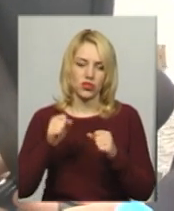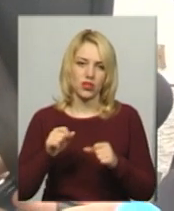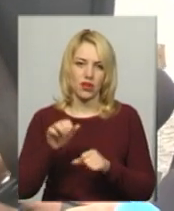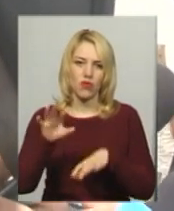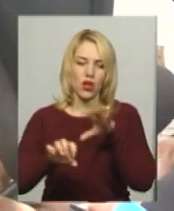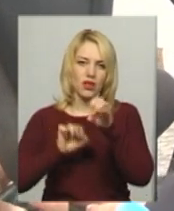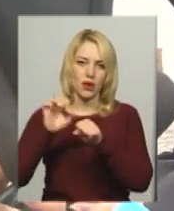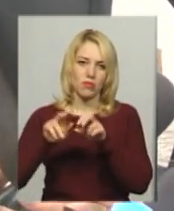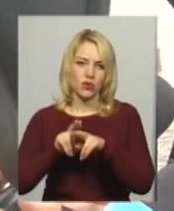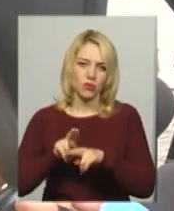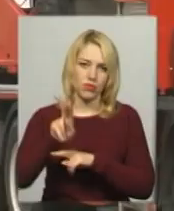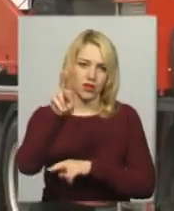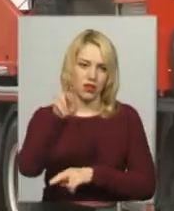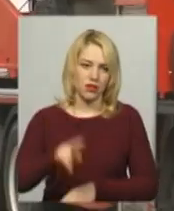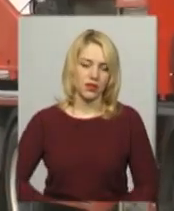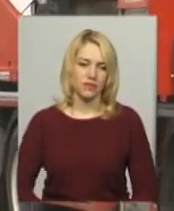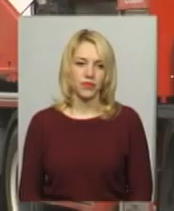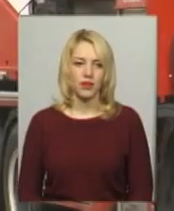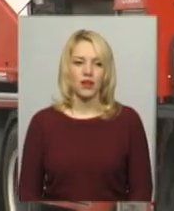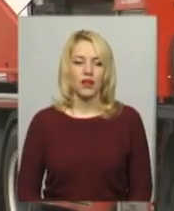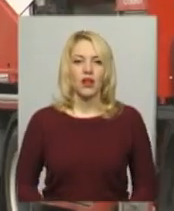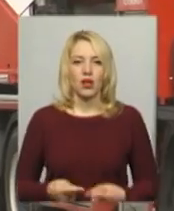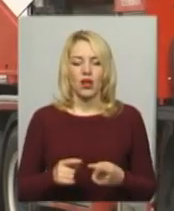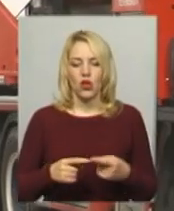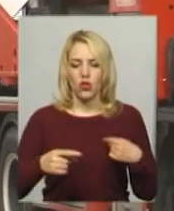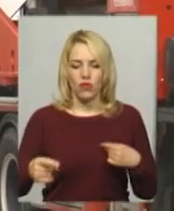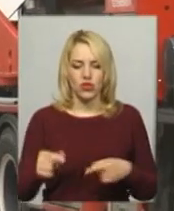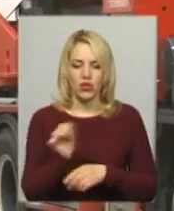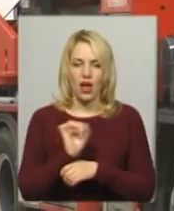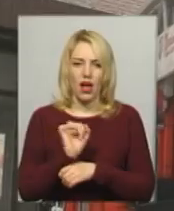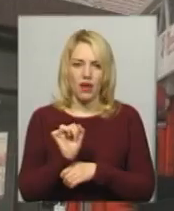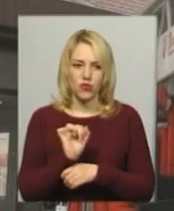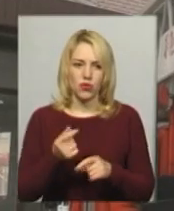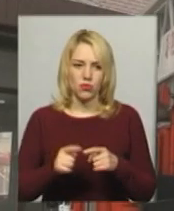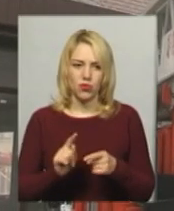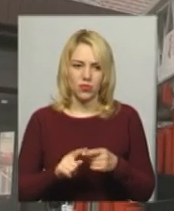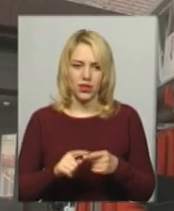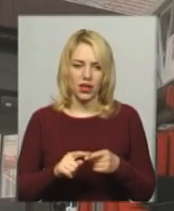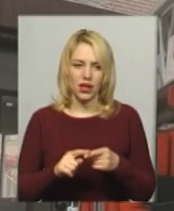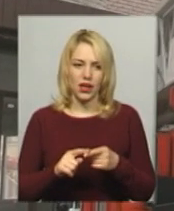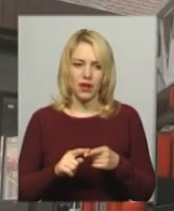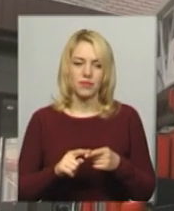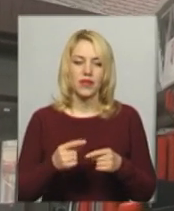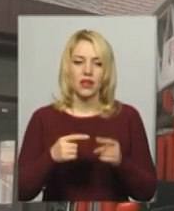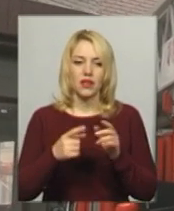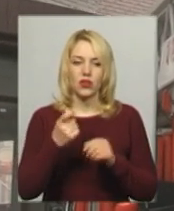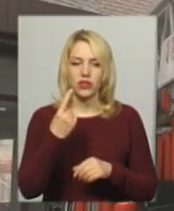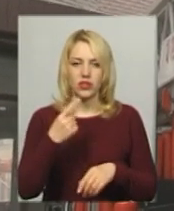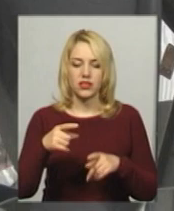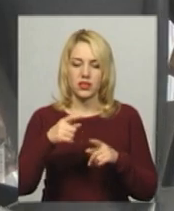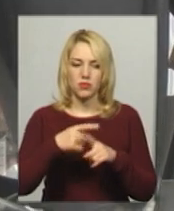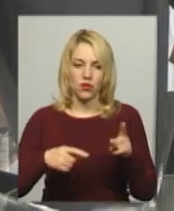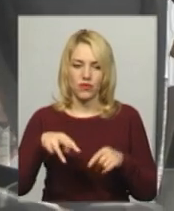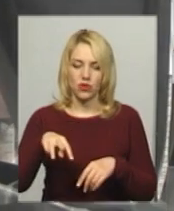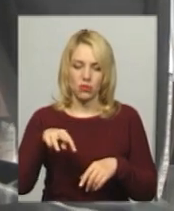драбину в даних місцях. Довжина автомобіля «Татра», на якій змонтована єдина в області 60-метрова автодрабина, сягає 11,5 метрів.